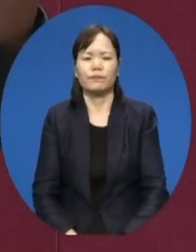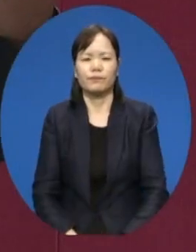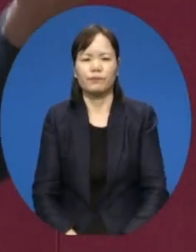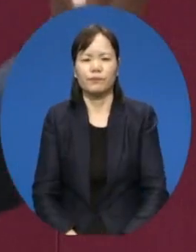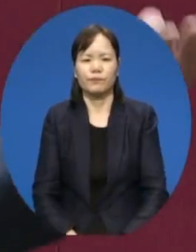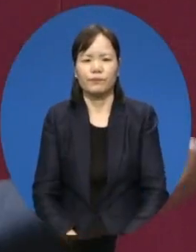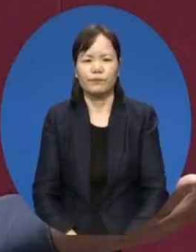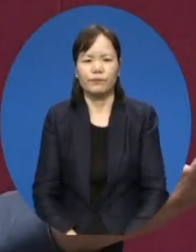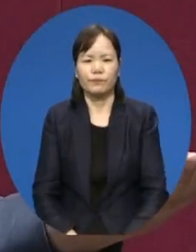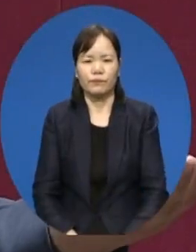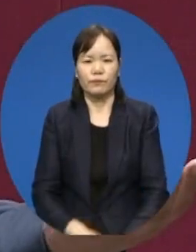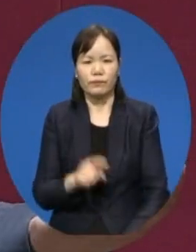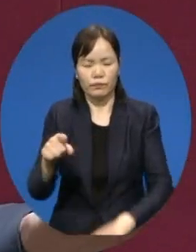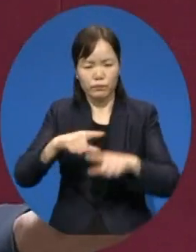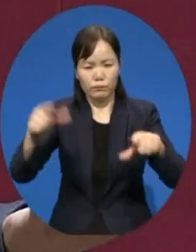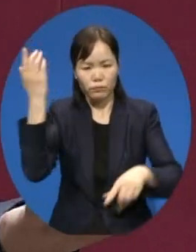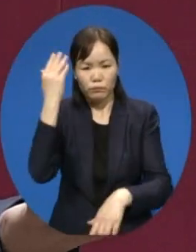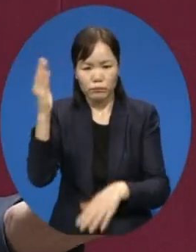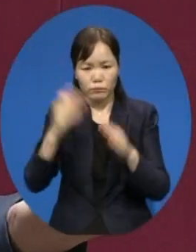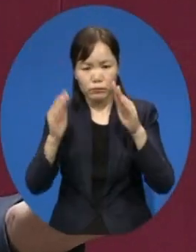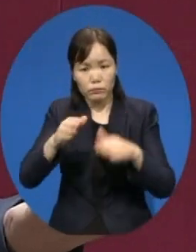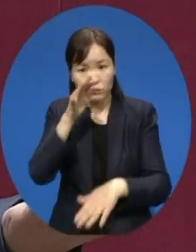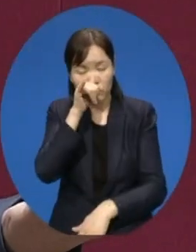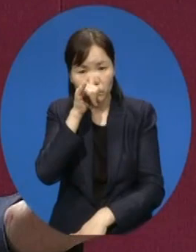어디에 상식과 공정이 있습니까?